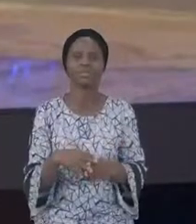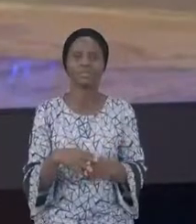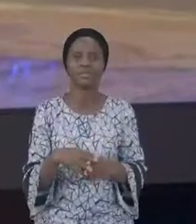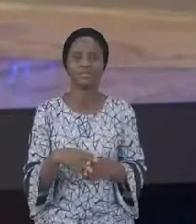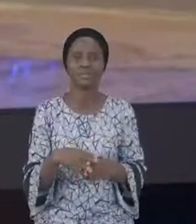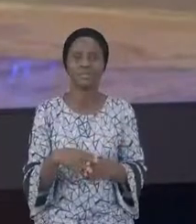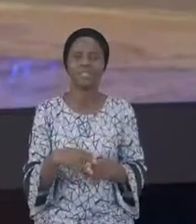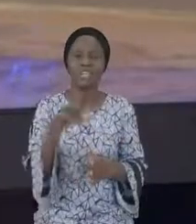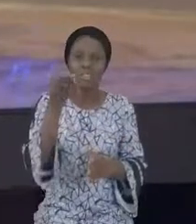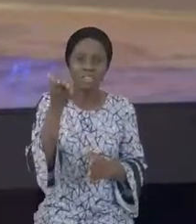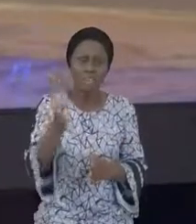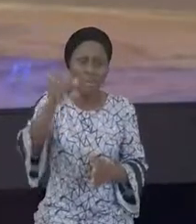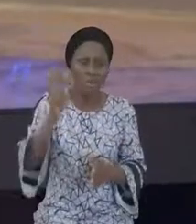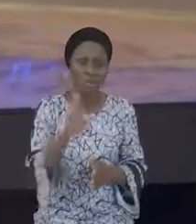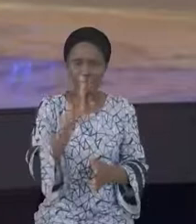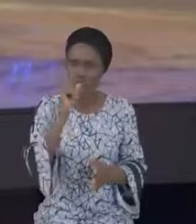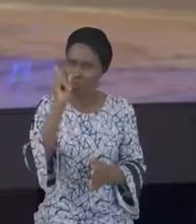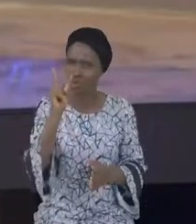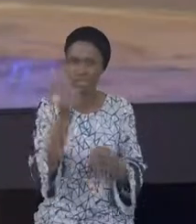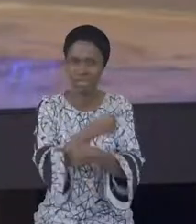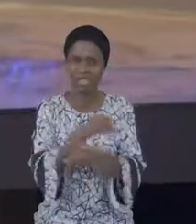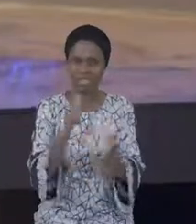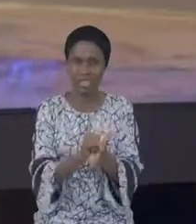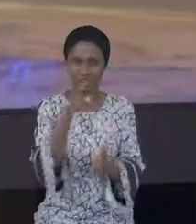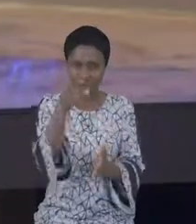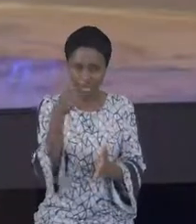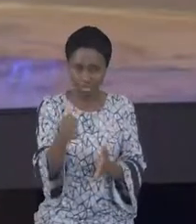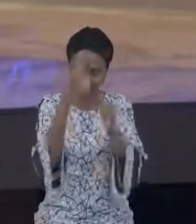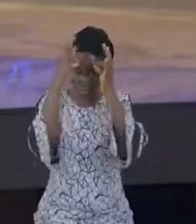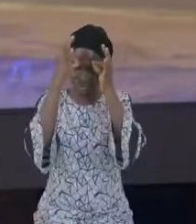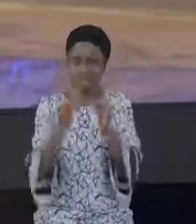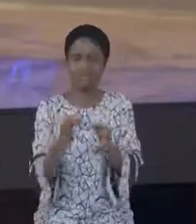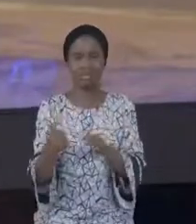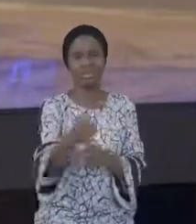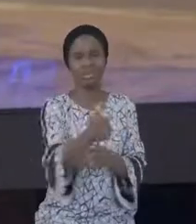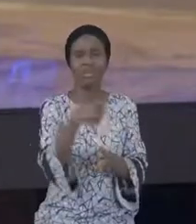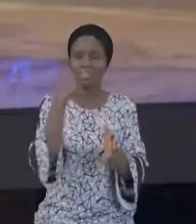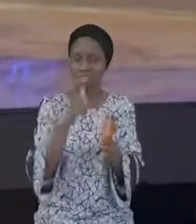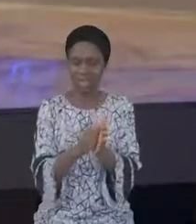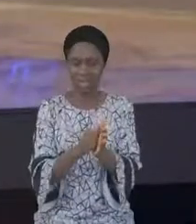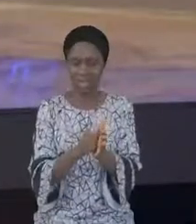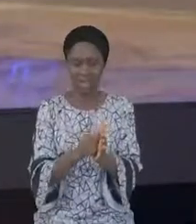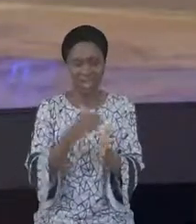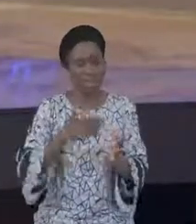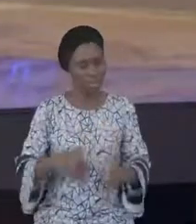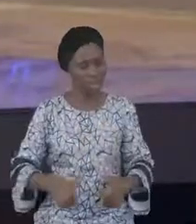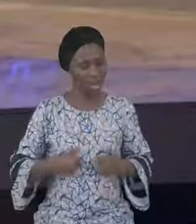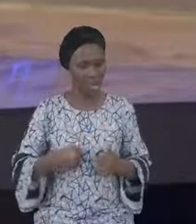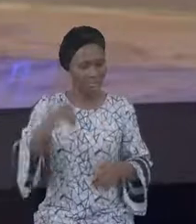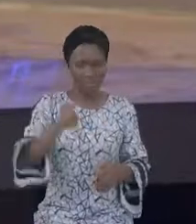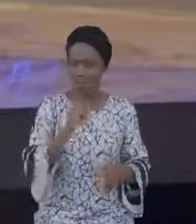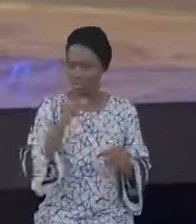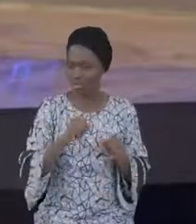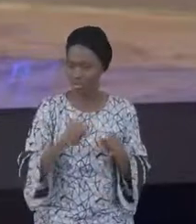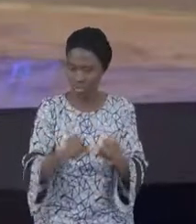ce doit commencer un jour. Il faut qu'il y ait un jour que tu te lèves et tu dis que les choses ne peuvent pas continuer de